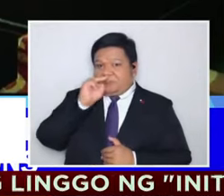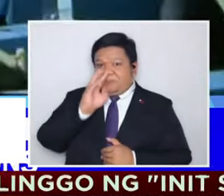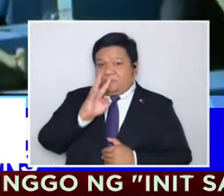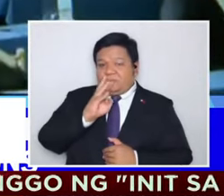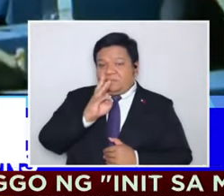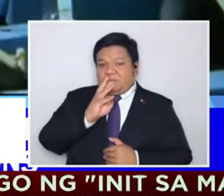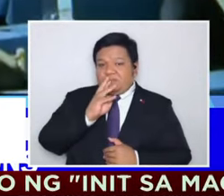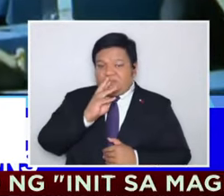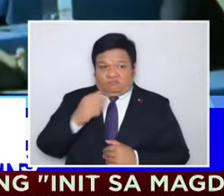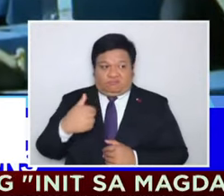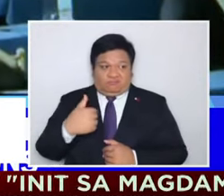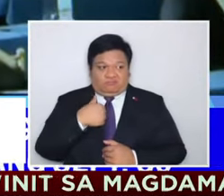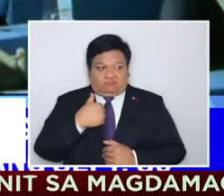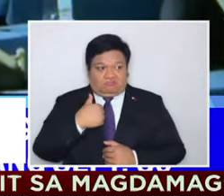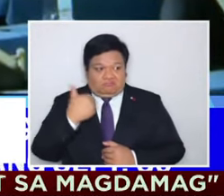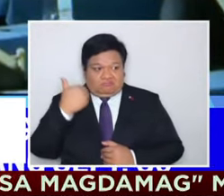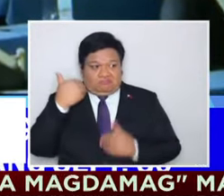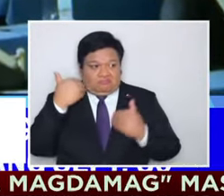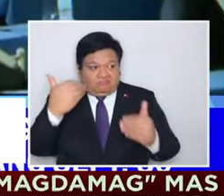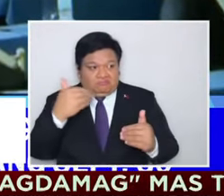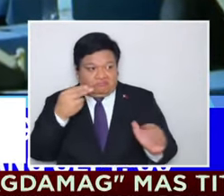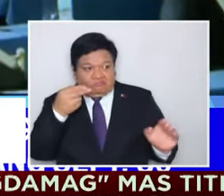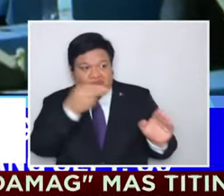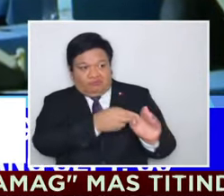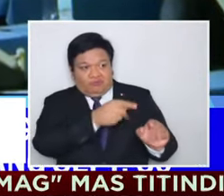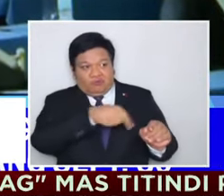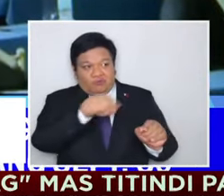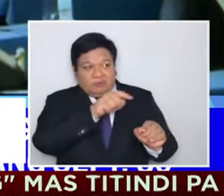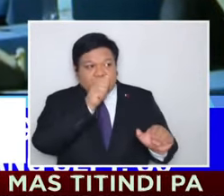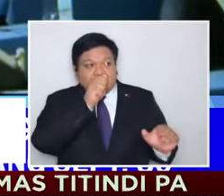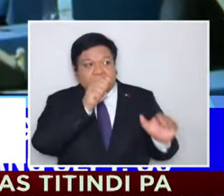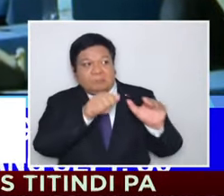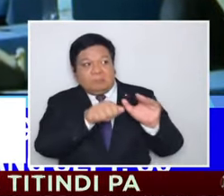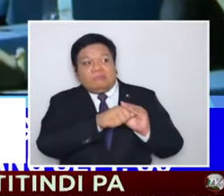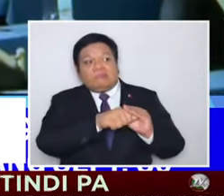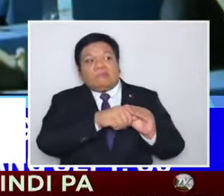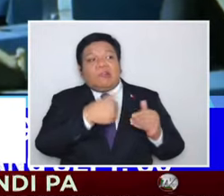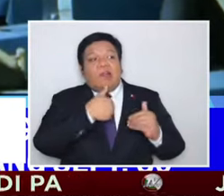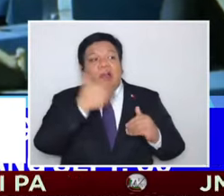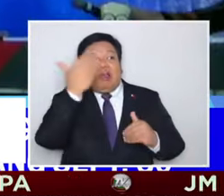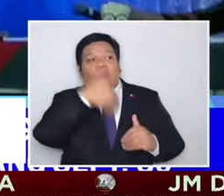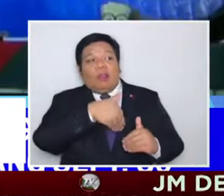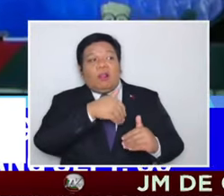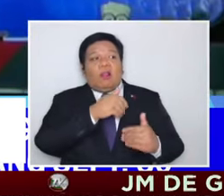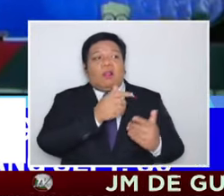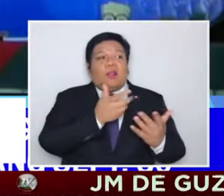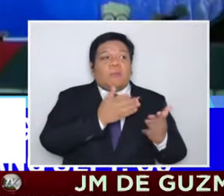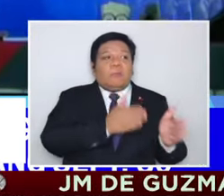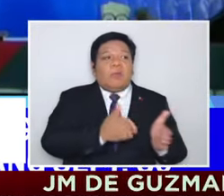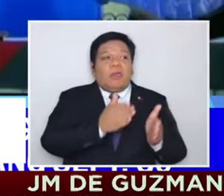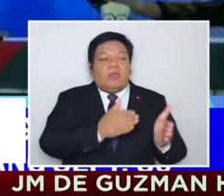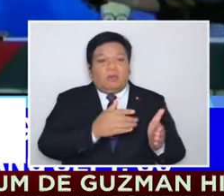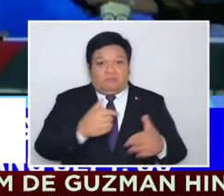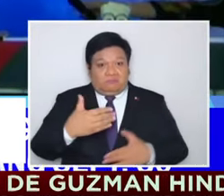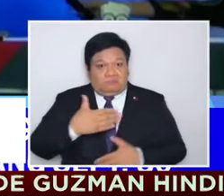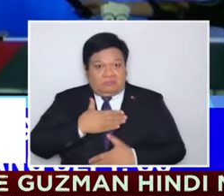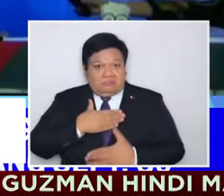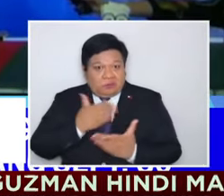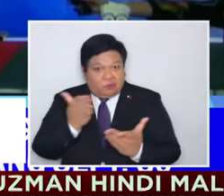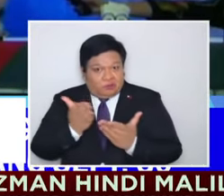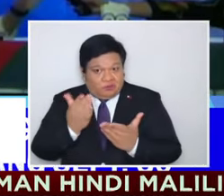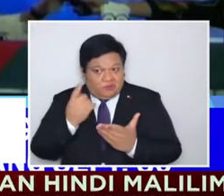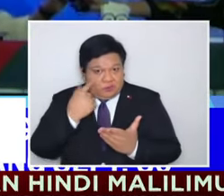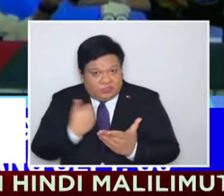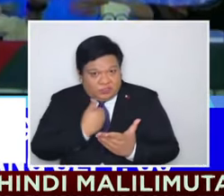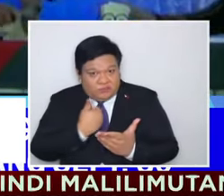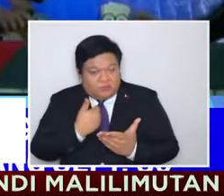pwedeng sumama sa may mga vested interest. Unang-una, ang pagsiservisyo ko hindi para sa sarili ko,